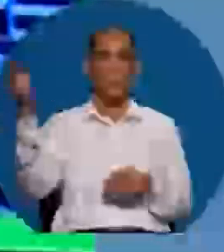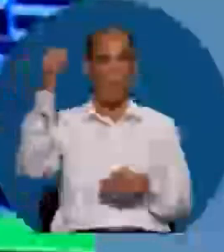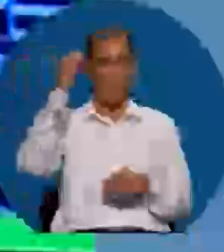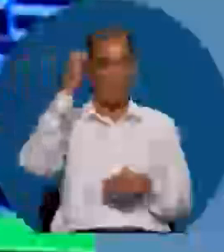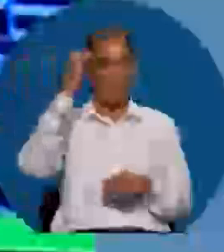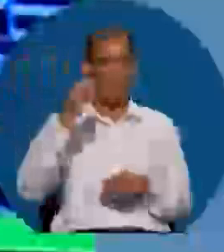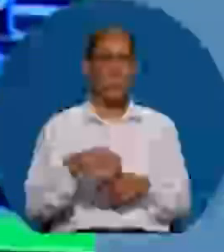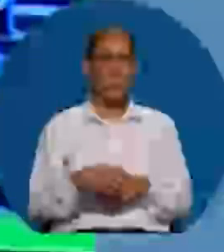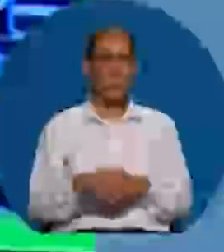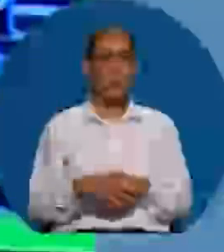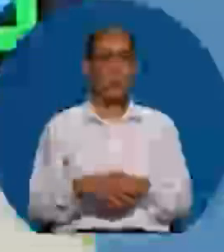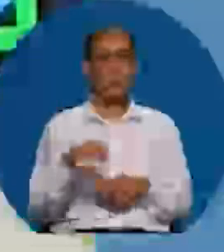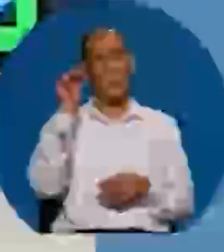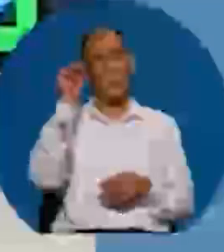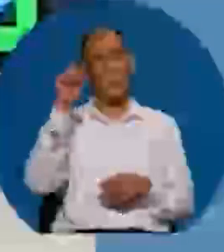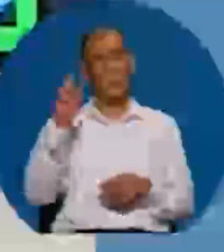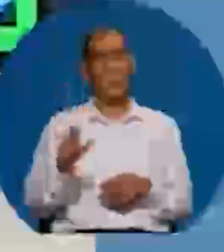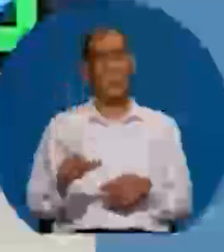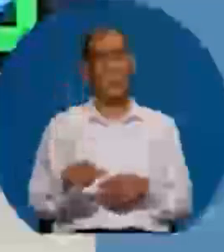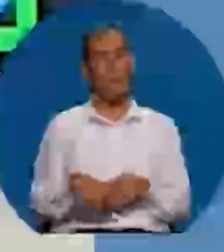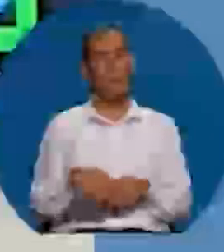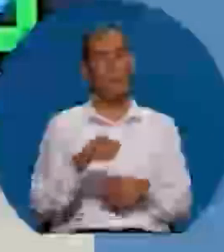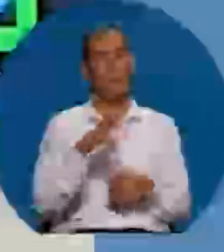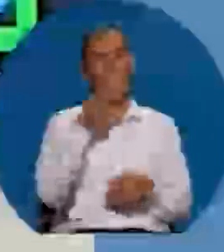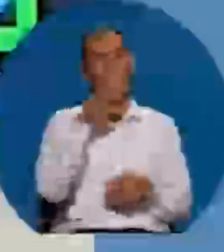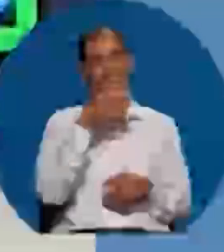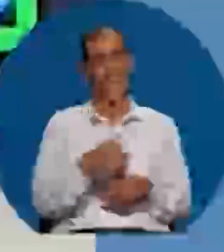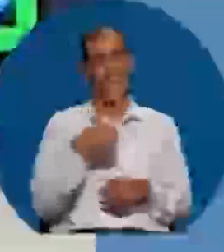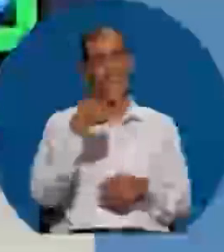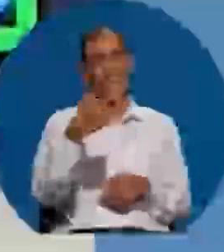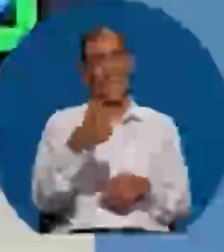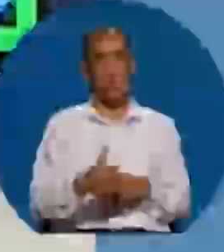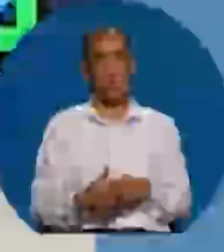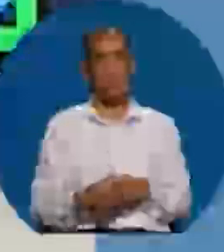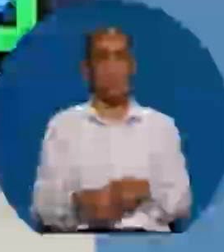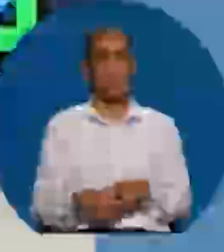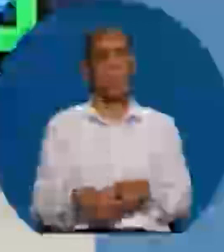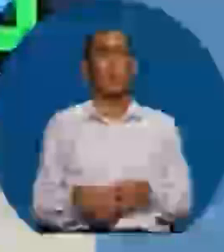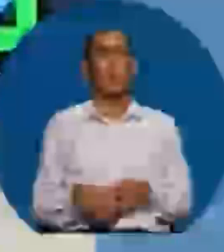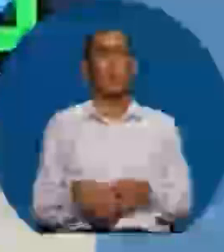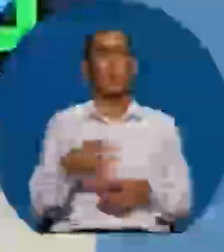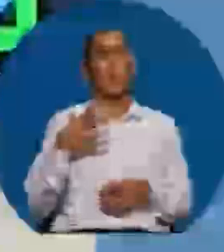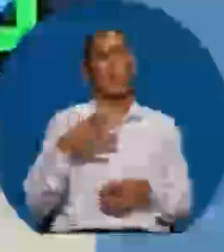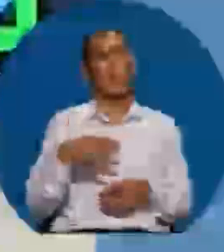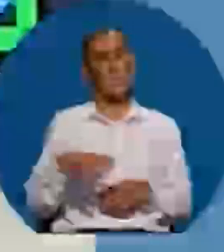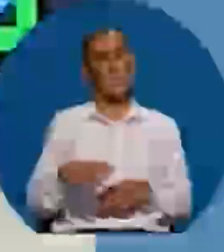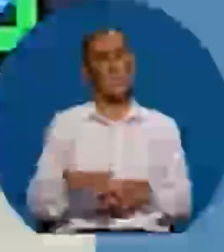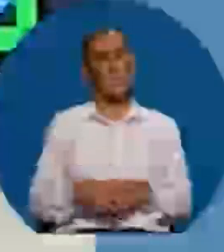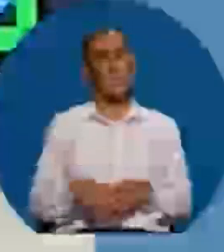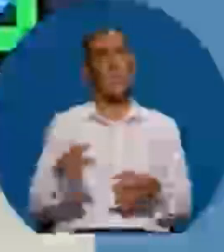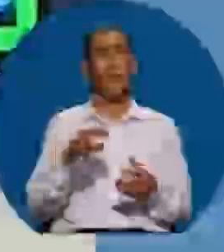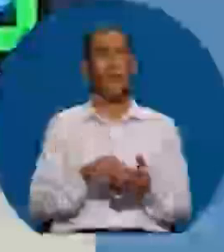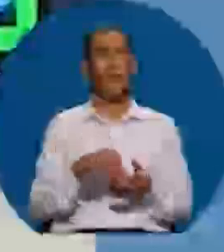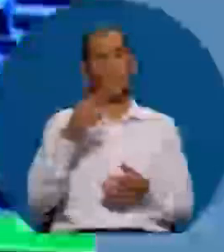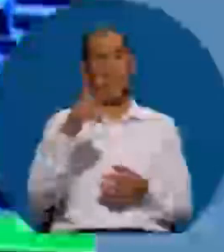ұстазды еске алады. Яғни, барлығымыз мектепке барған уақытта бізді жақсы қуанышпенен күтіп алған